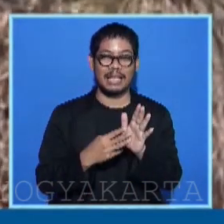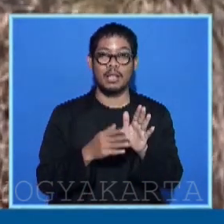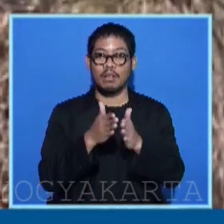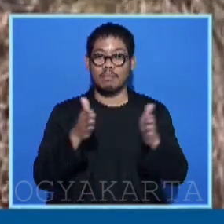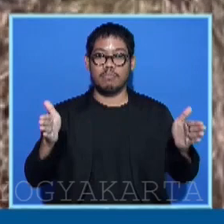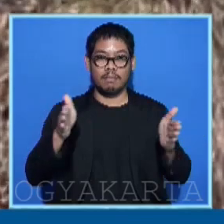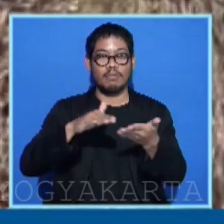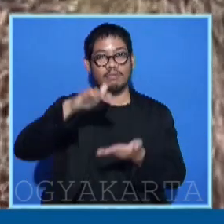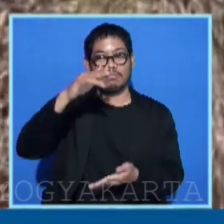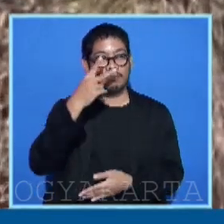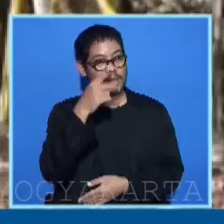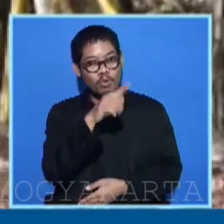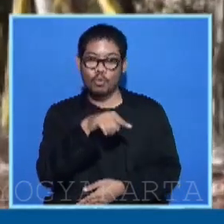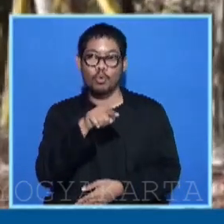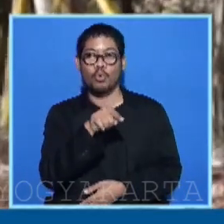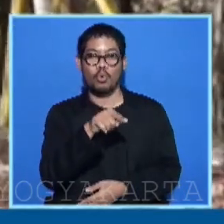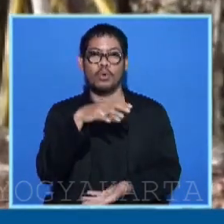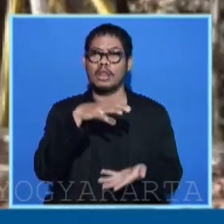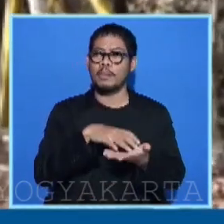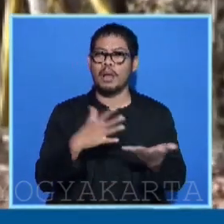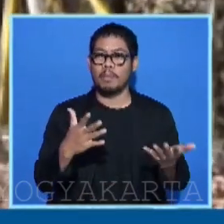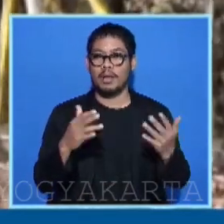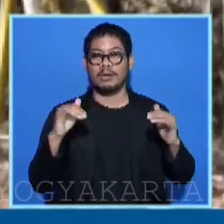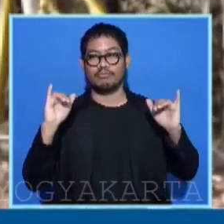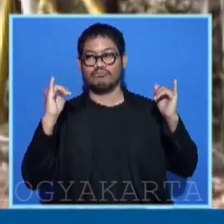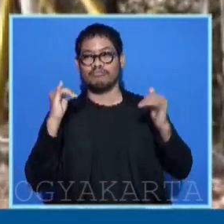papan meniko segedegan